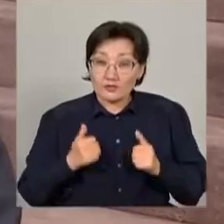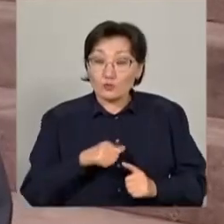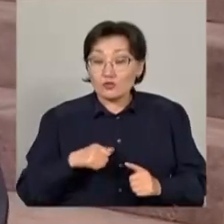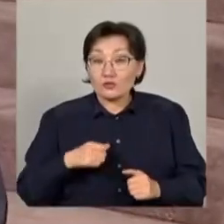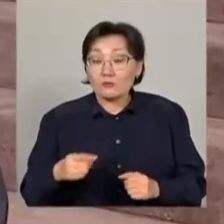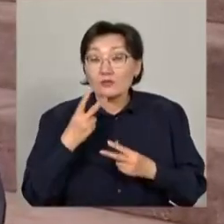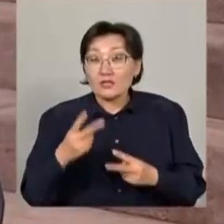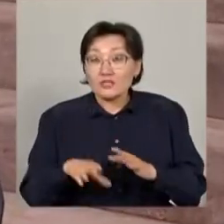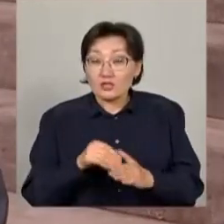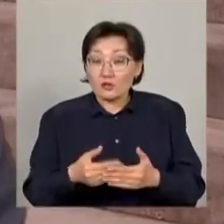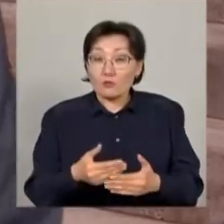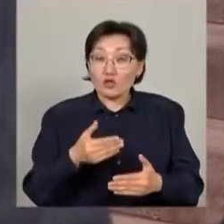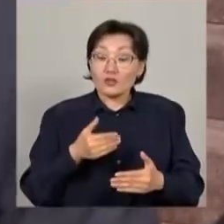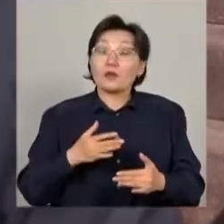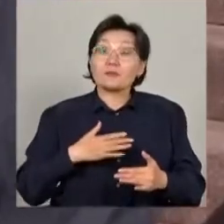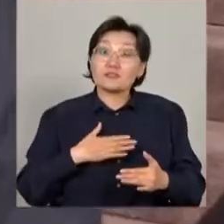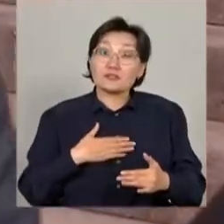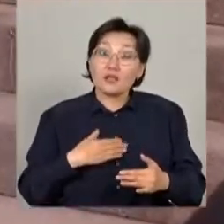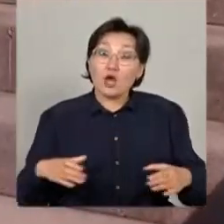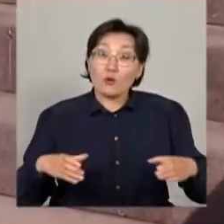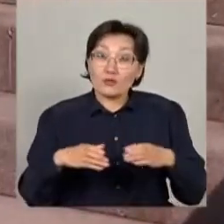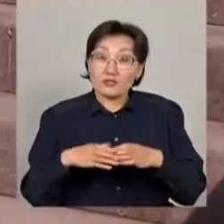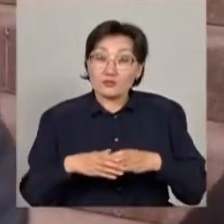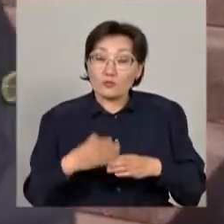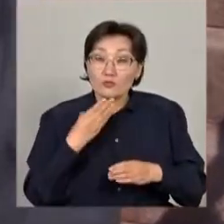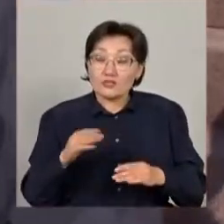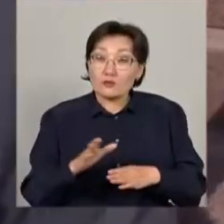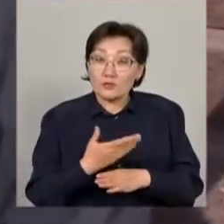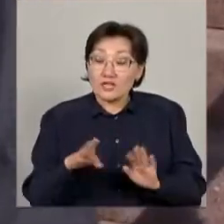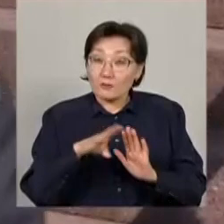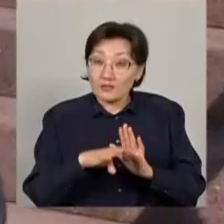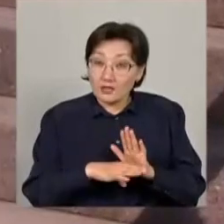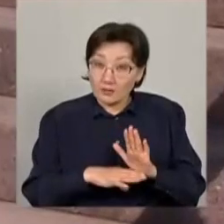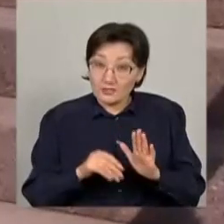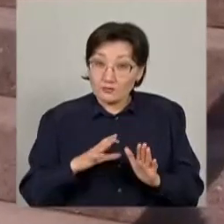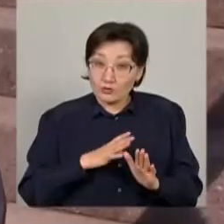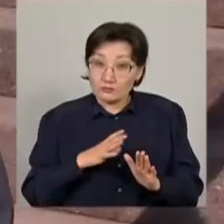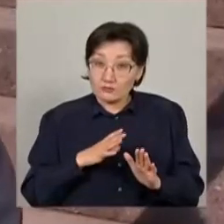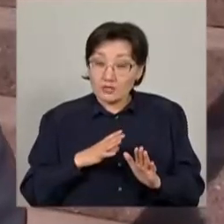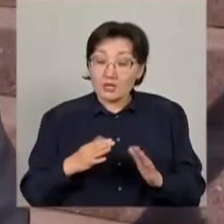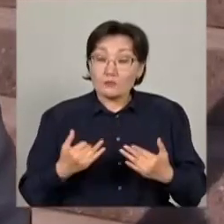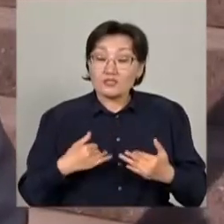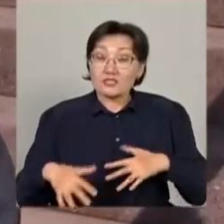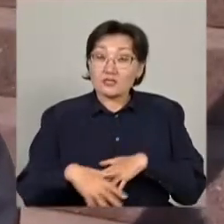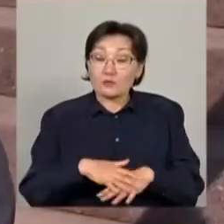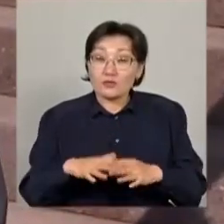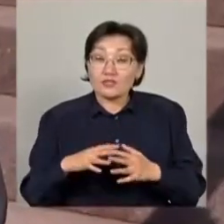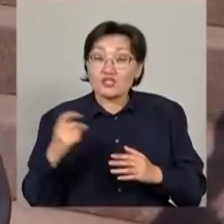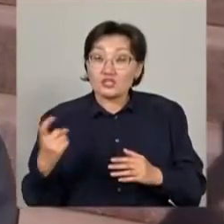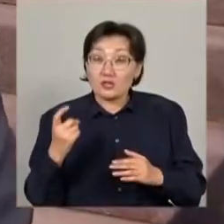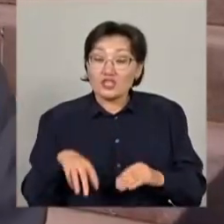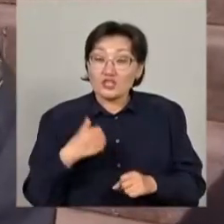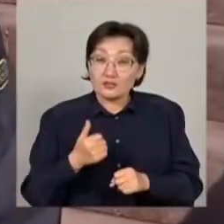байқадыңыздар, сайлау алдында біздің партияның өзінің жеке бағдарламасы болды. Біз енді мынау халық шаруашылығында негізгі